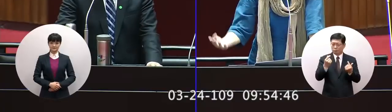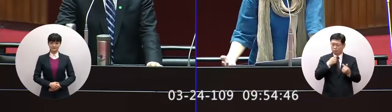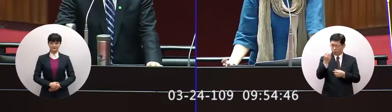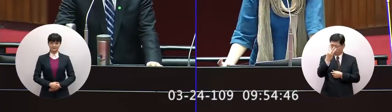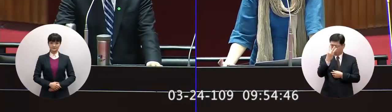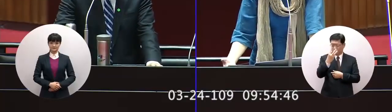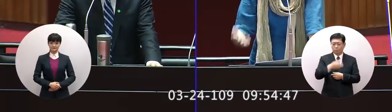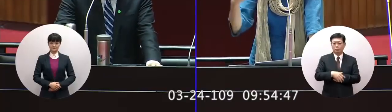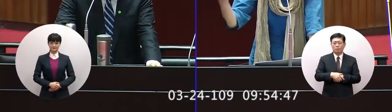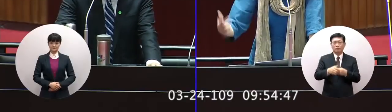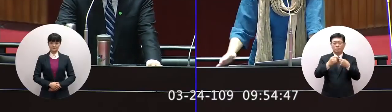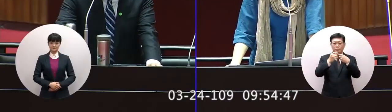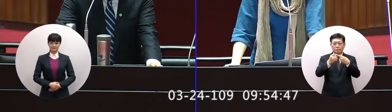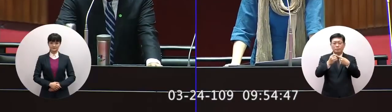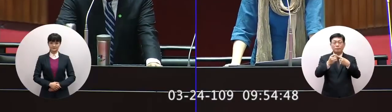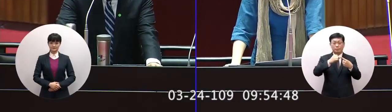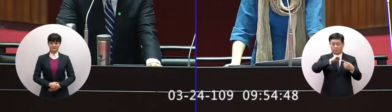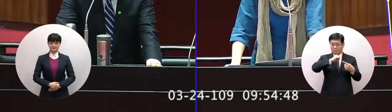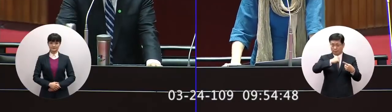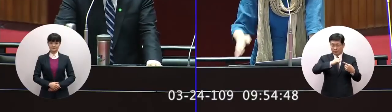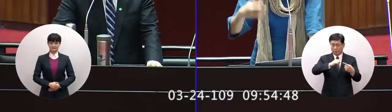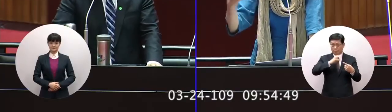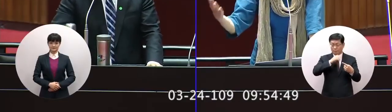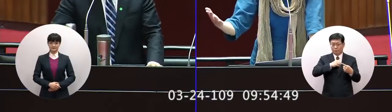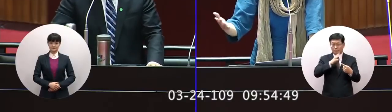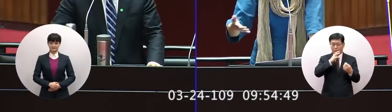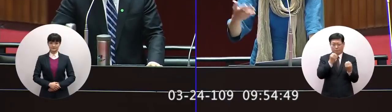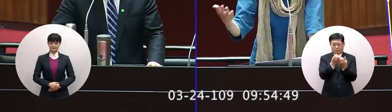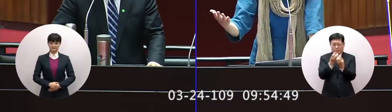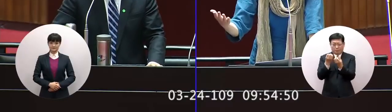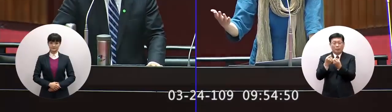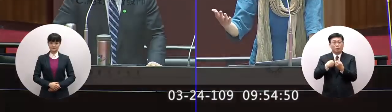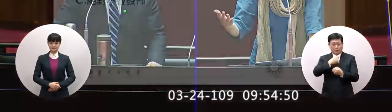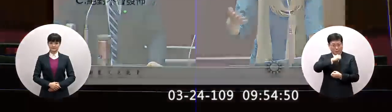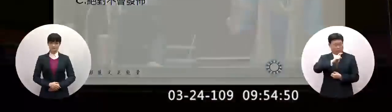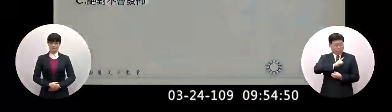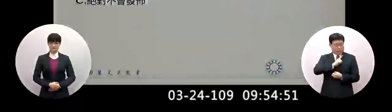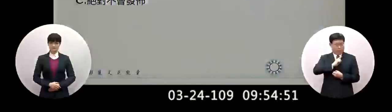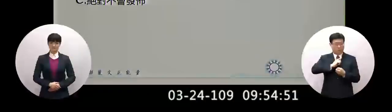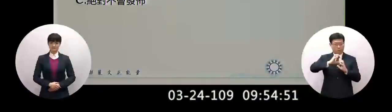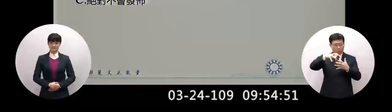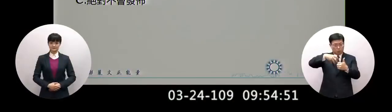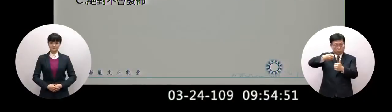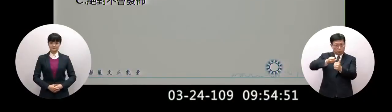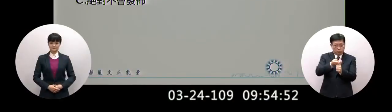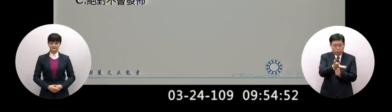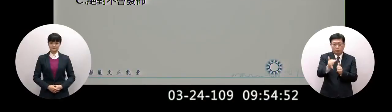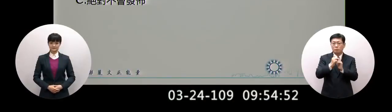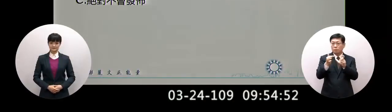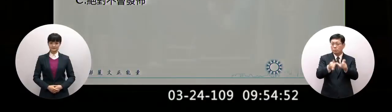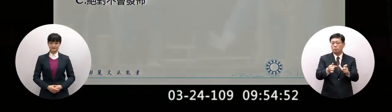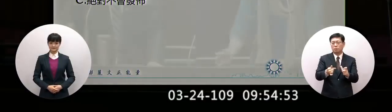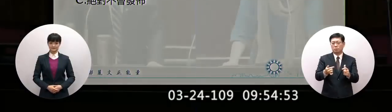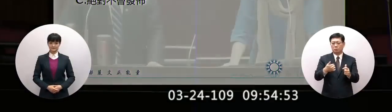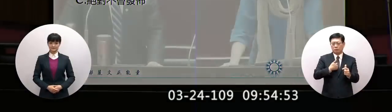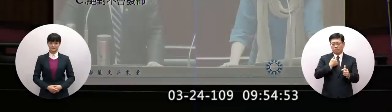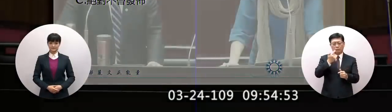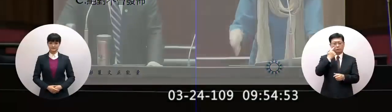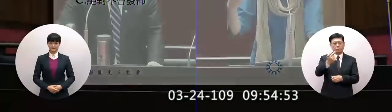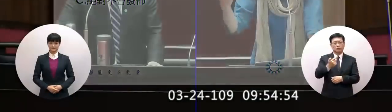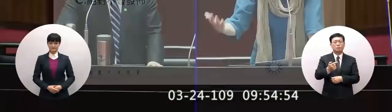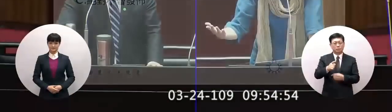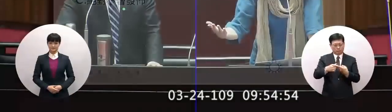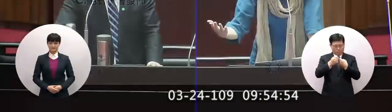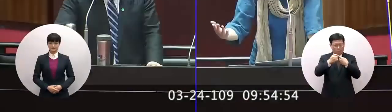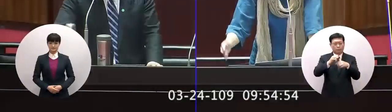能3个状况嘛。第一个就是台湾已经爆发了我们本土的大规模的社区感染的时候，就是说我们的疫情恶化的